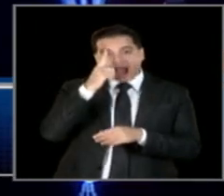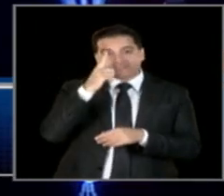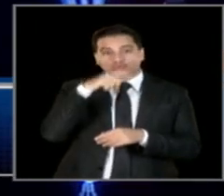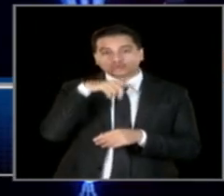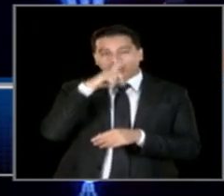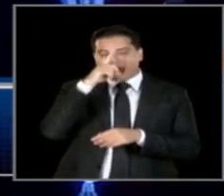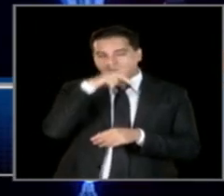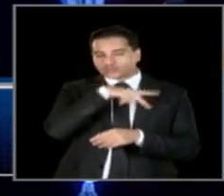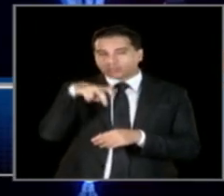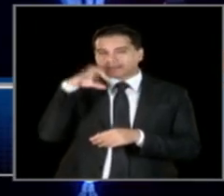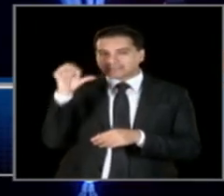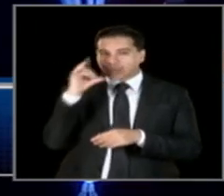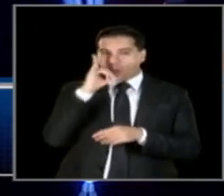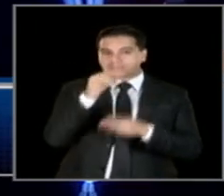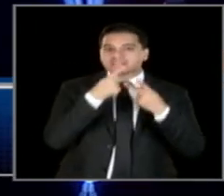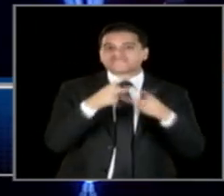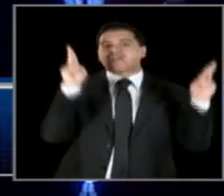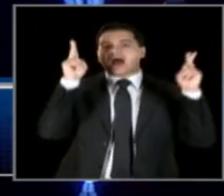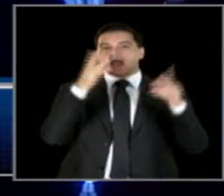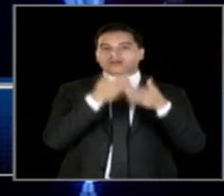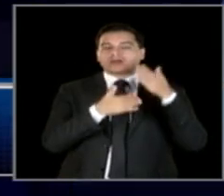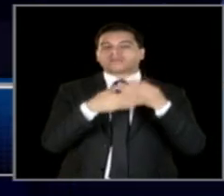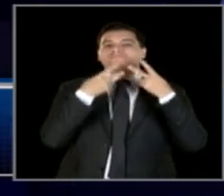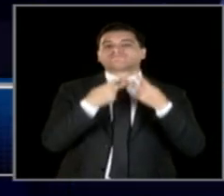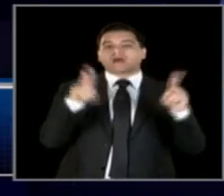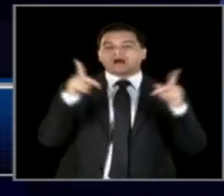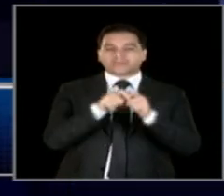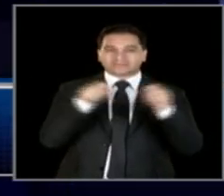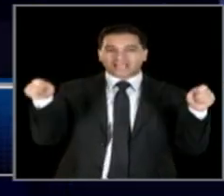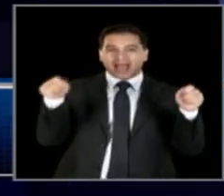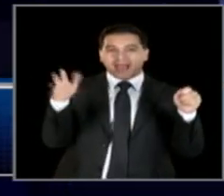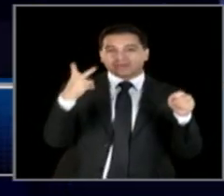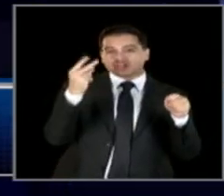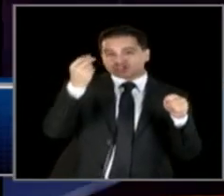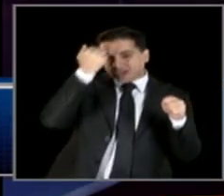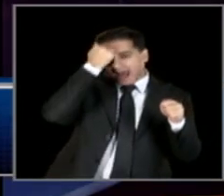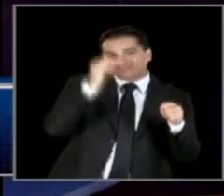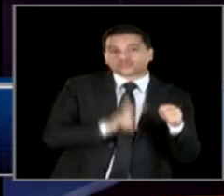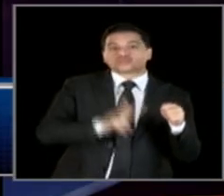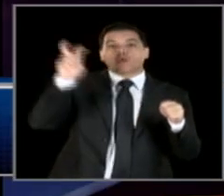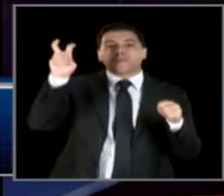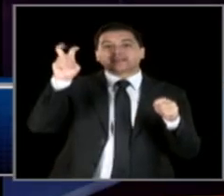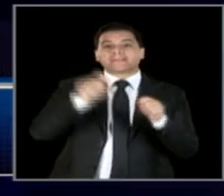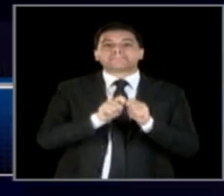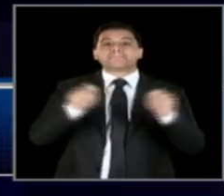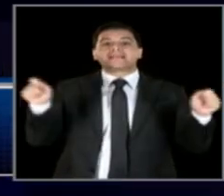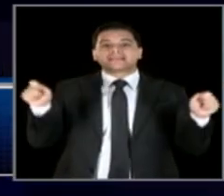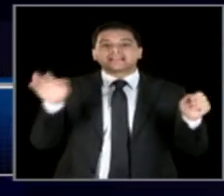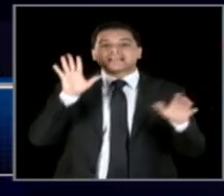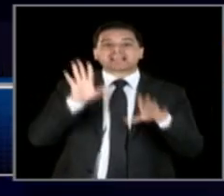1859 على مساحة 20,700 متر مربع. السويد.